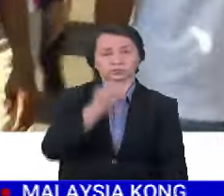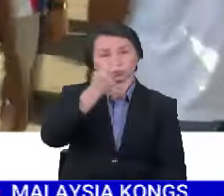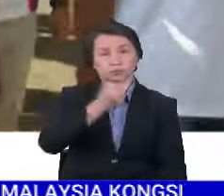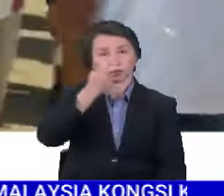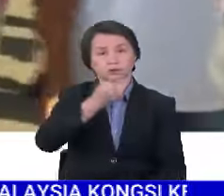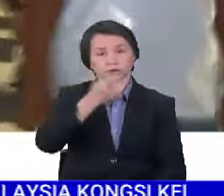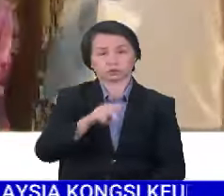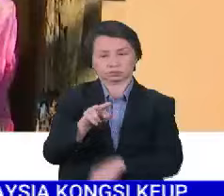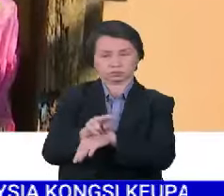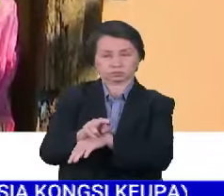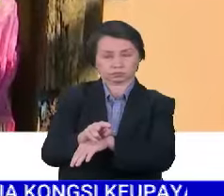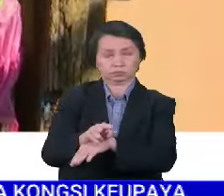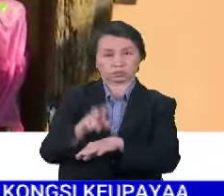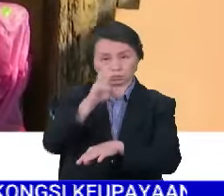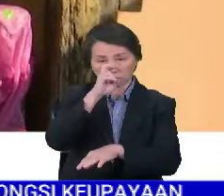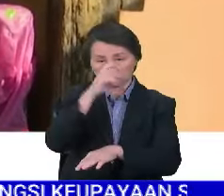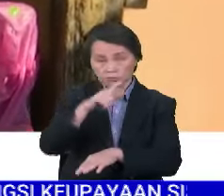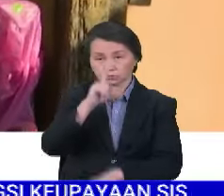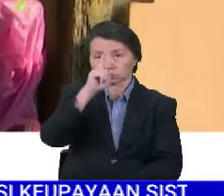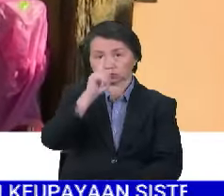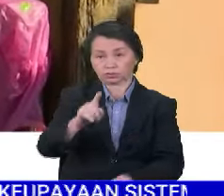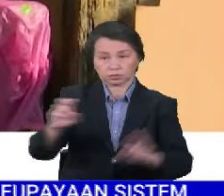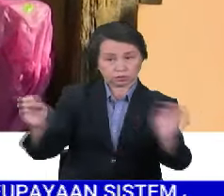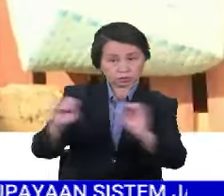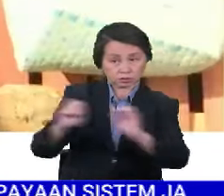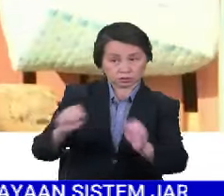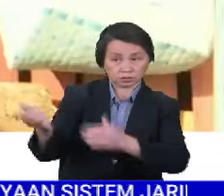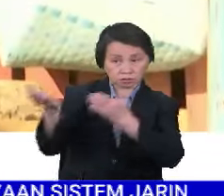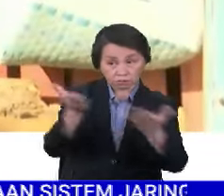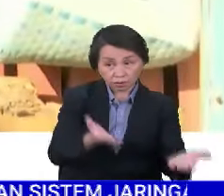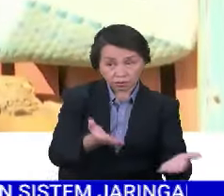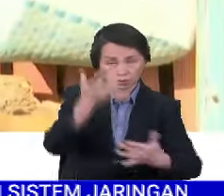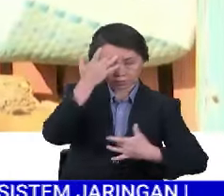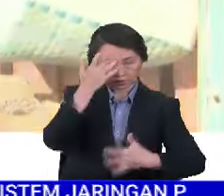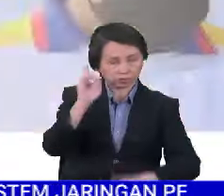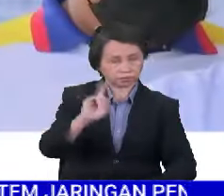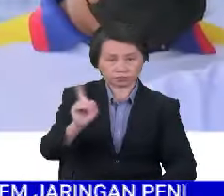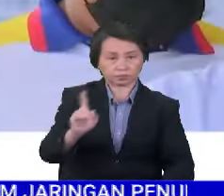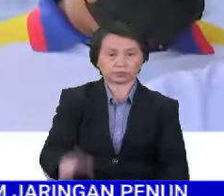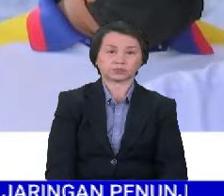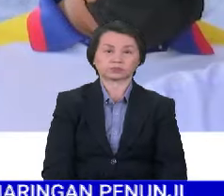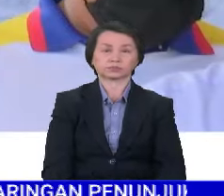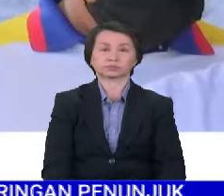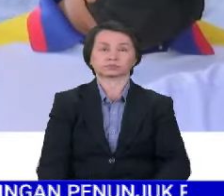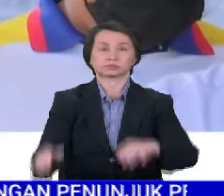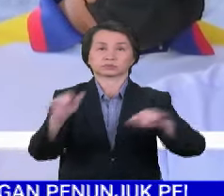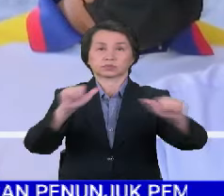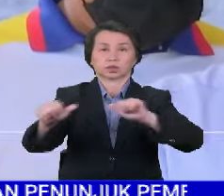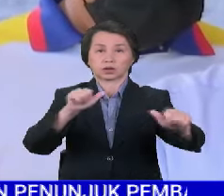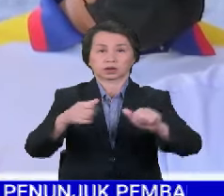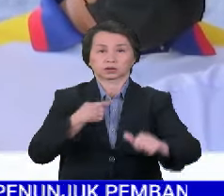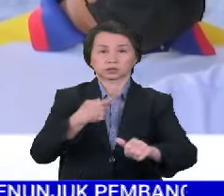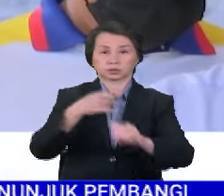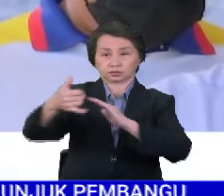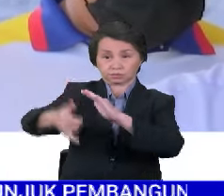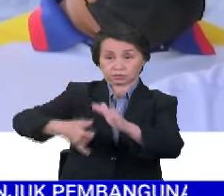berkata pemantauan terapi dijalankan bagi memastikan tiada bawaan sebarang penyakit activity activity kita